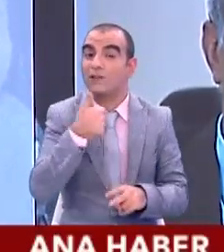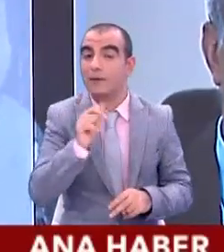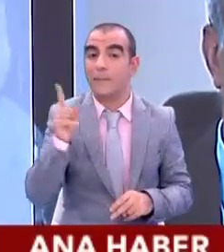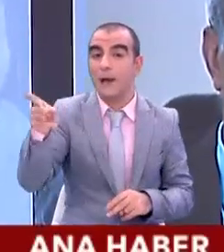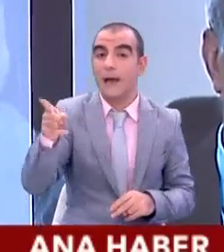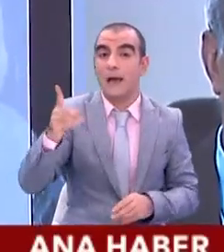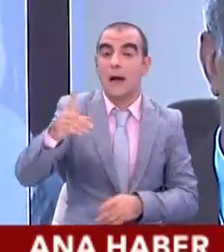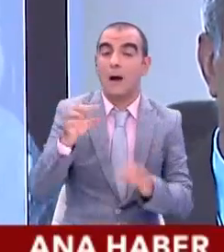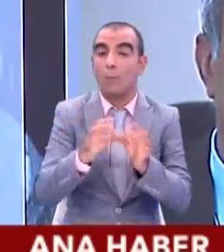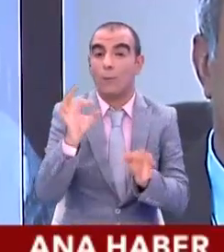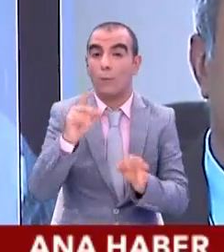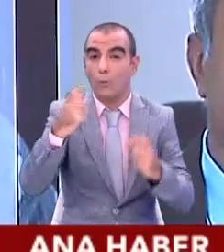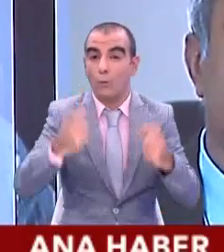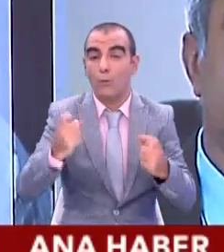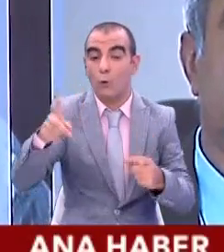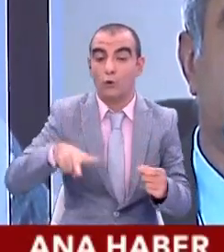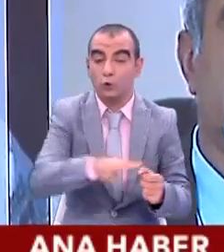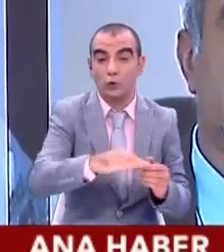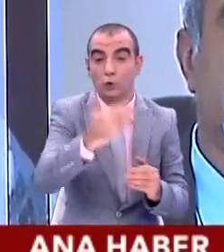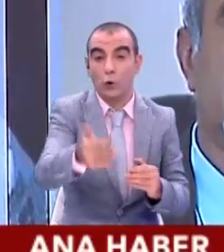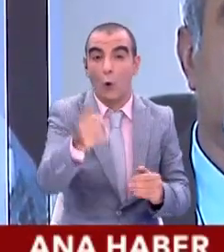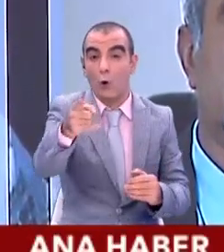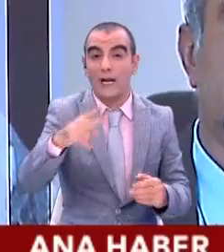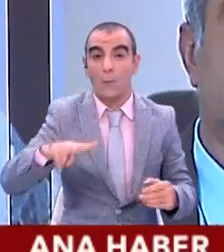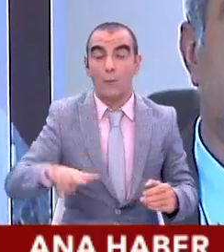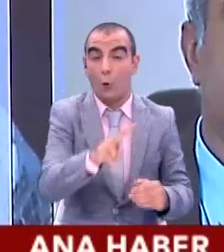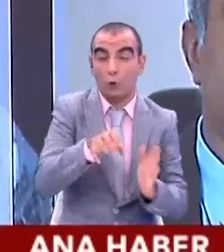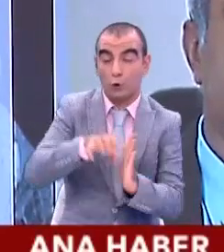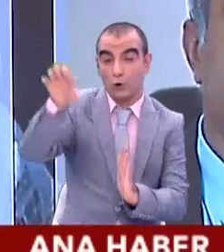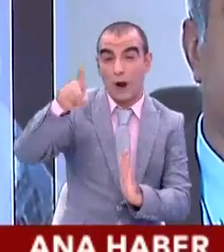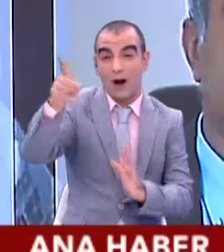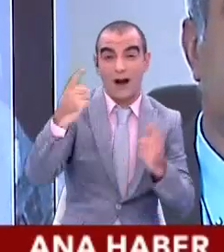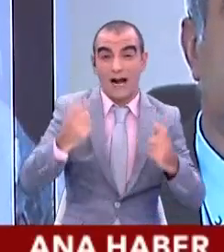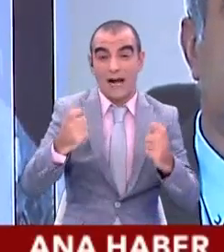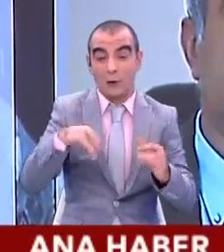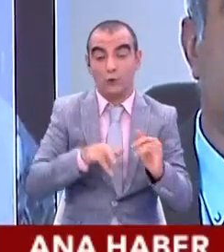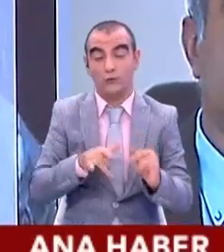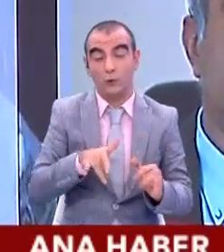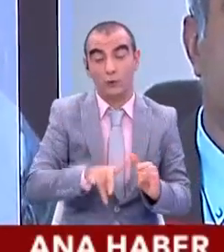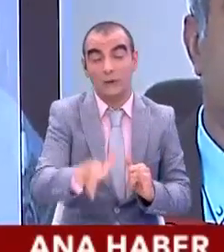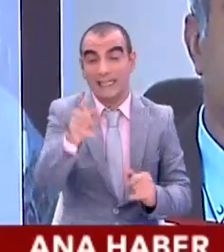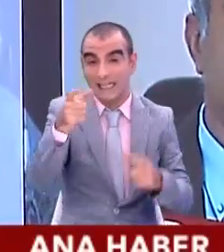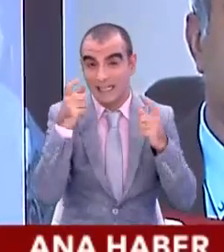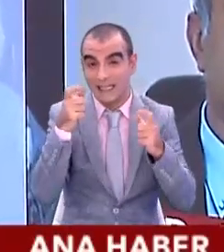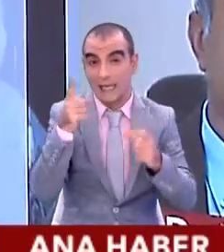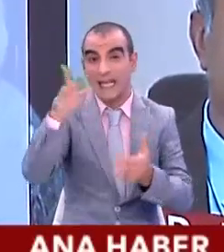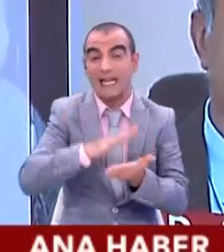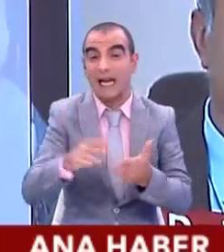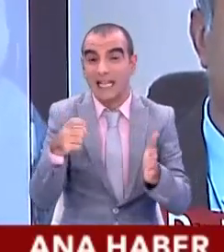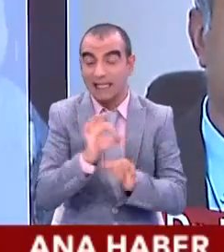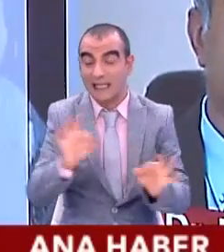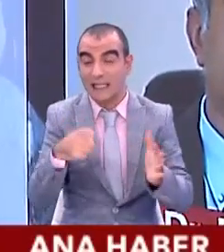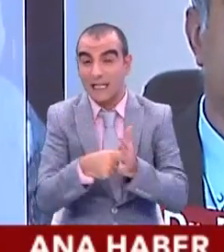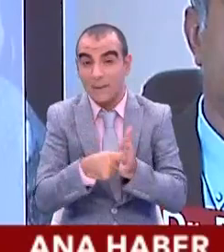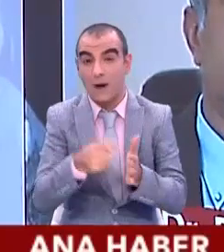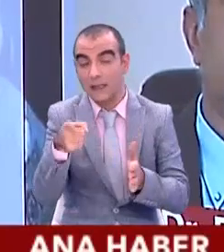tünelden sonraki kısım Bolu dağına Bolu dağa geçişi tüneline dikkat orası tam anlamıyla fay hattının